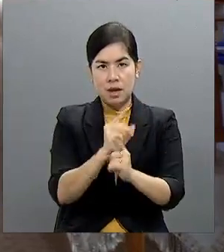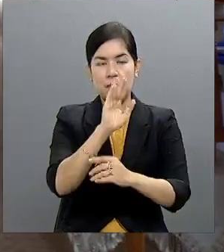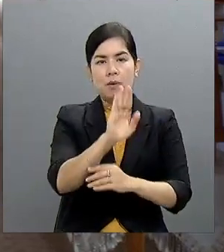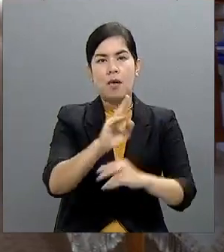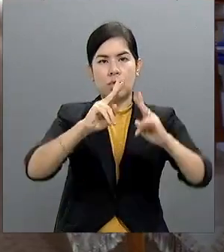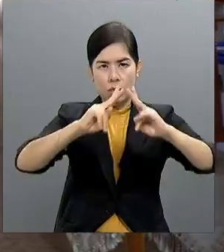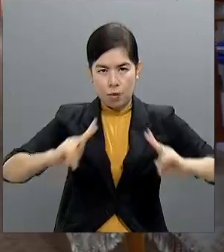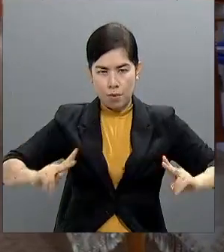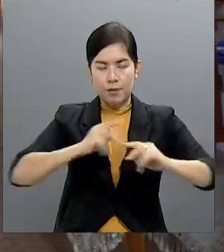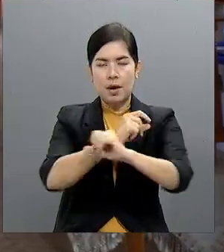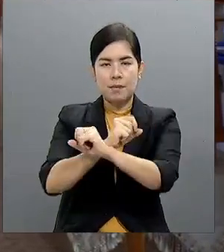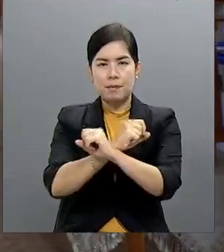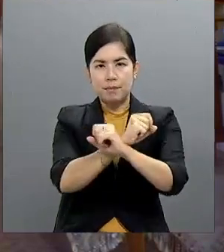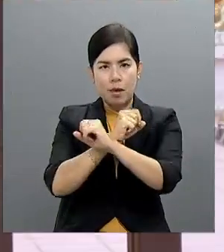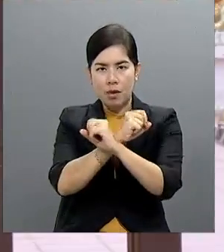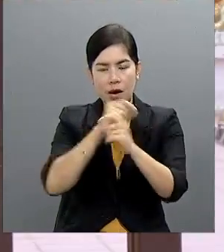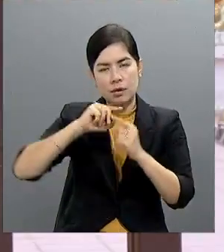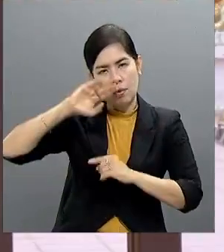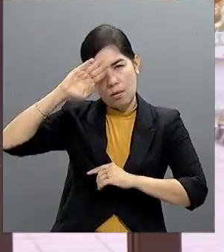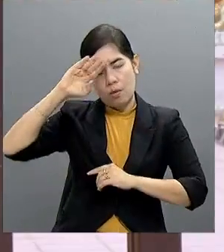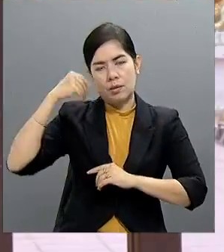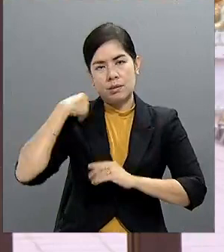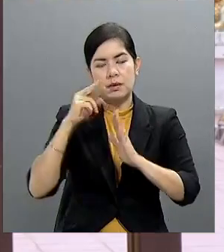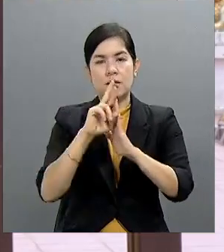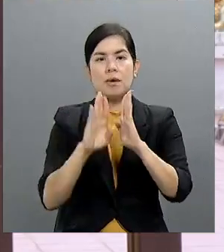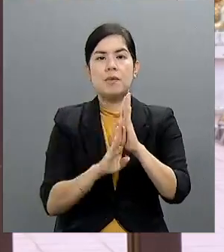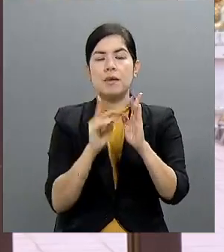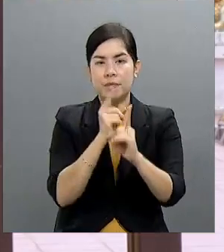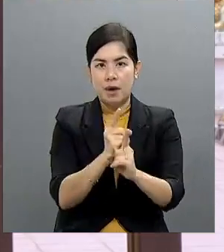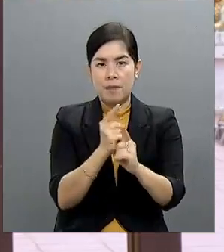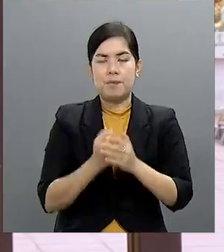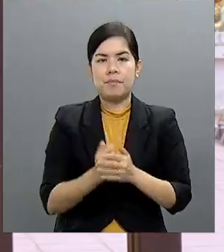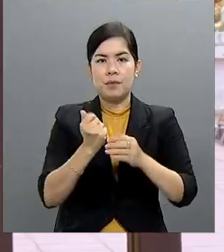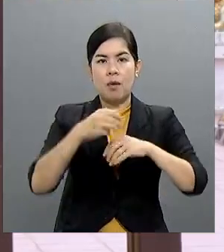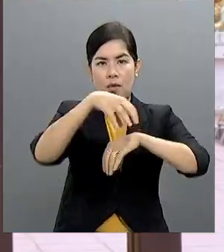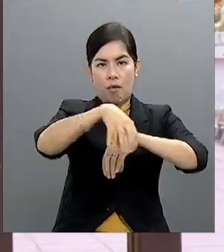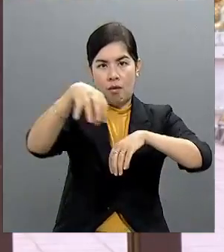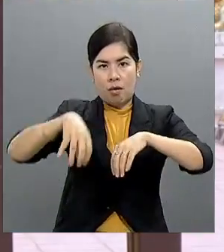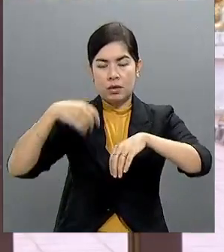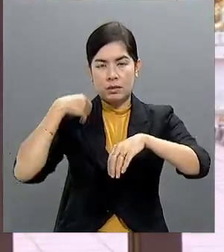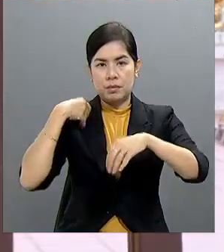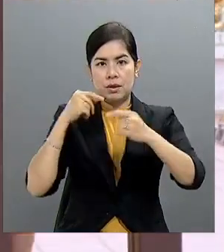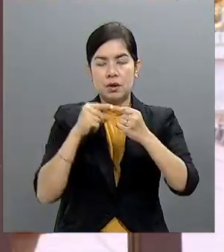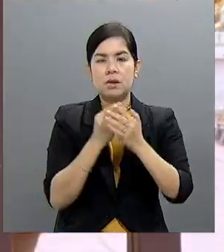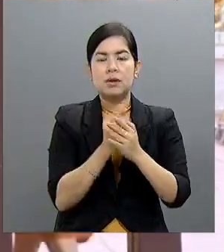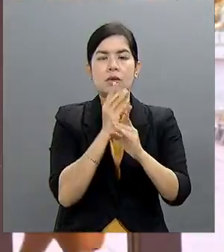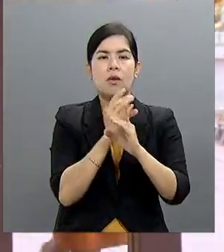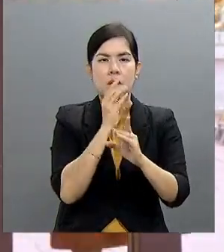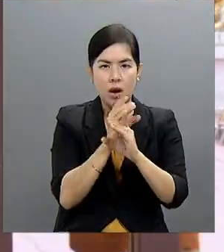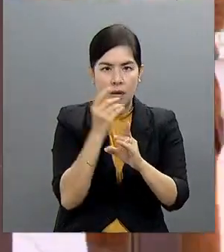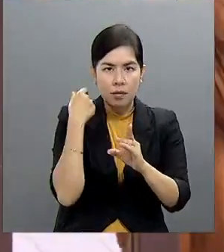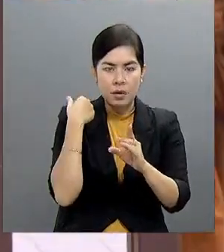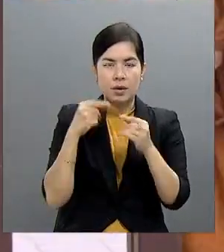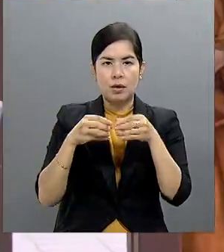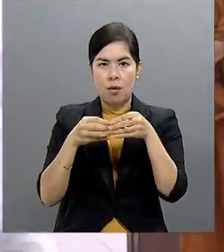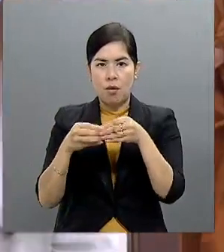สำนักงานพระพุทธศาสนาแห่งชาติสำนักงานเครือข่ายองค์กรงดเหล้าและกลุ่มบริษัทเซิร์ชโดยมีพระมหาดร.